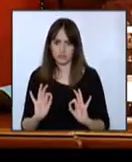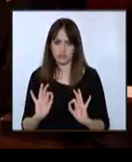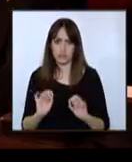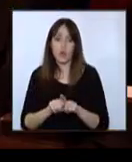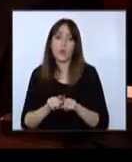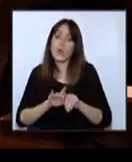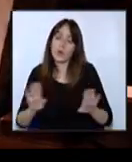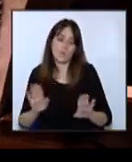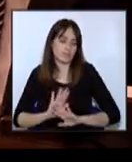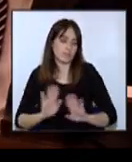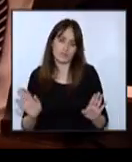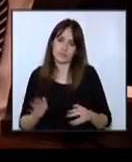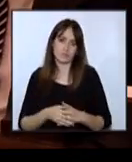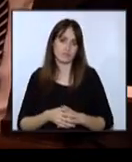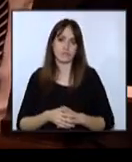rumor.